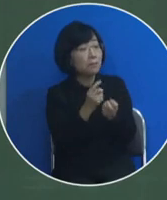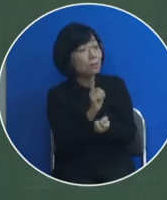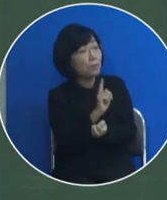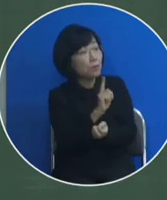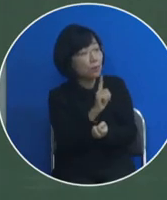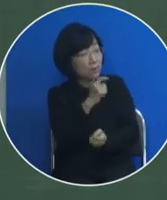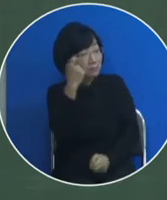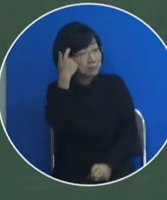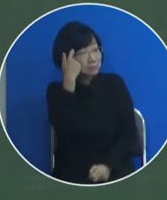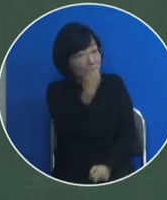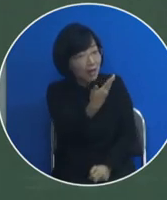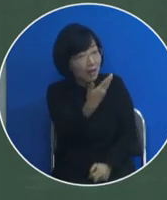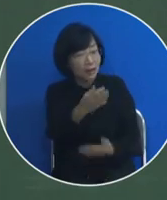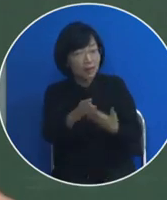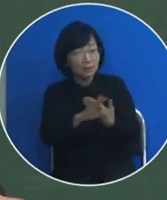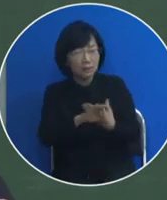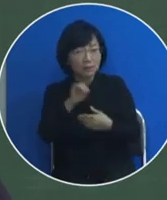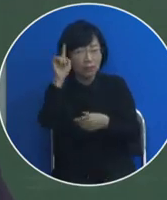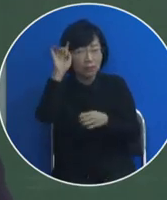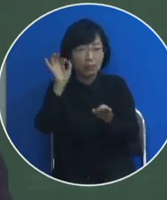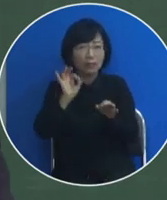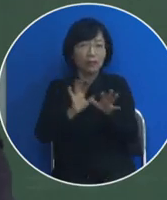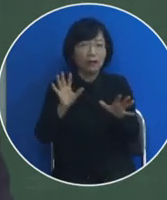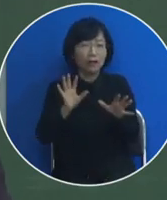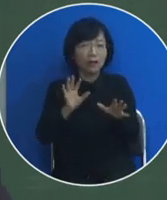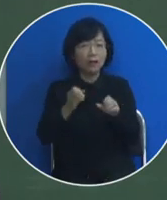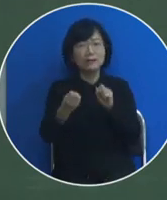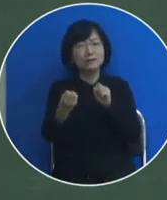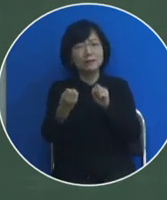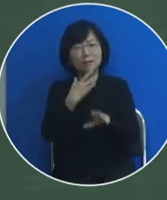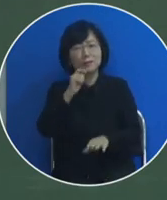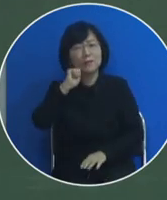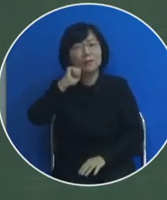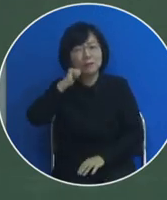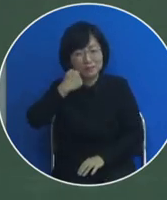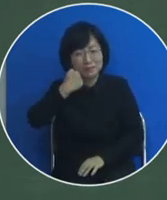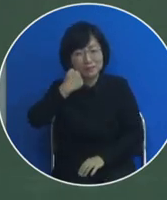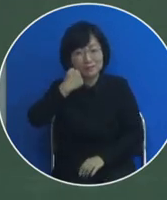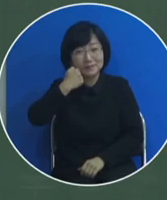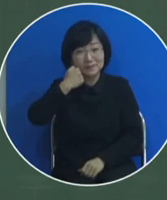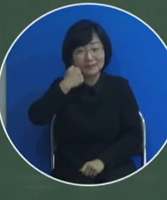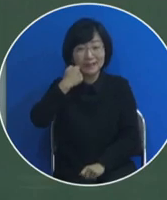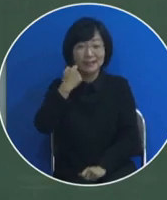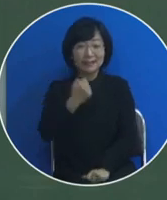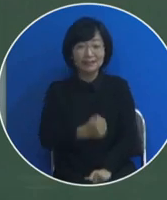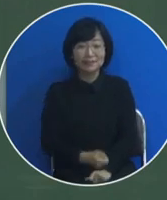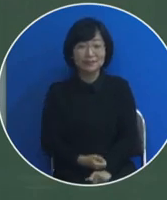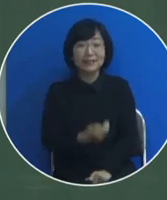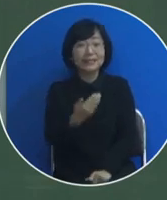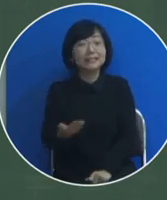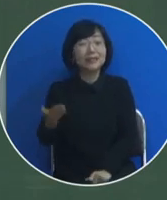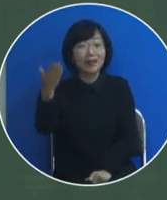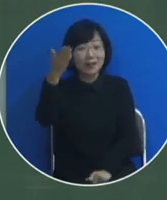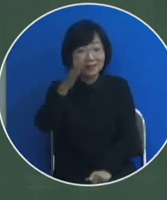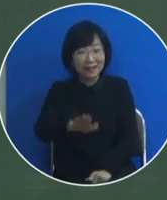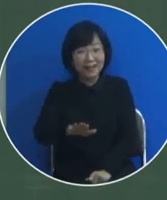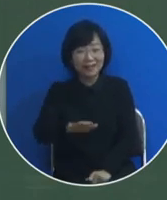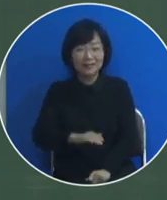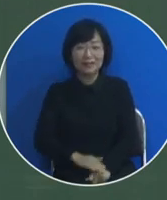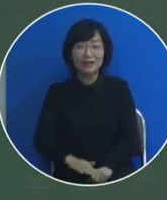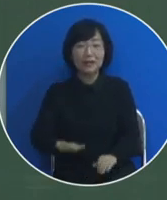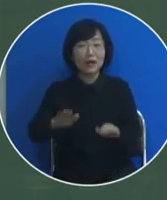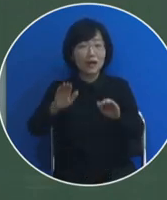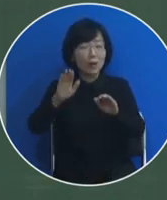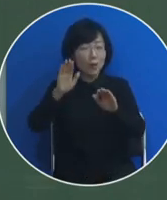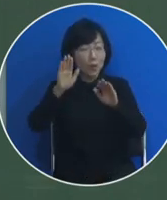And if you ask, what can I do to receive God's answer, it would be very difficult to answer that immediately. 오늘 이후로는 힘들지 않아야 됩니다. But after